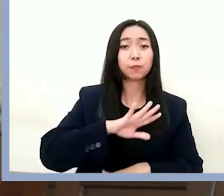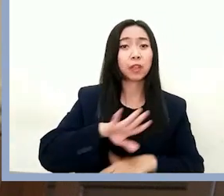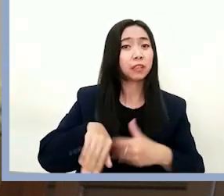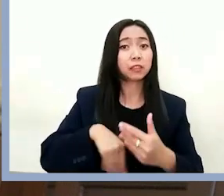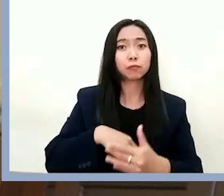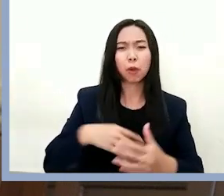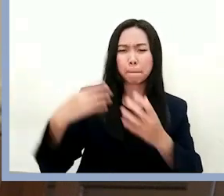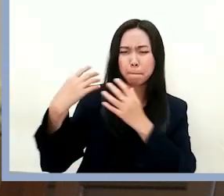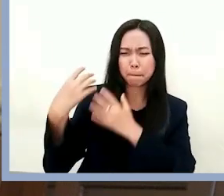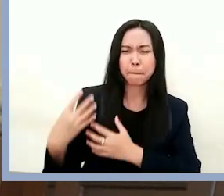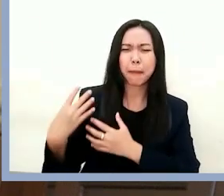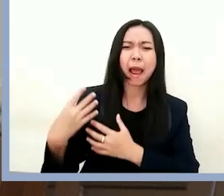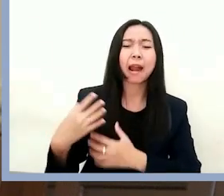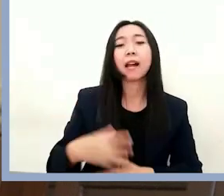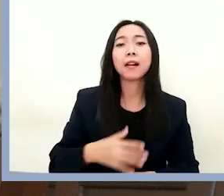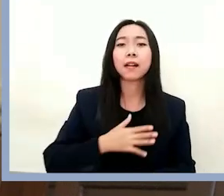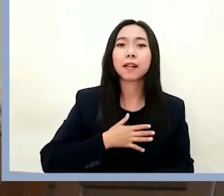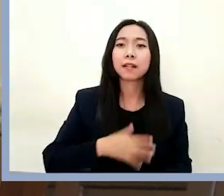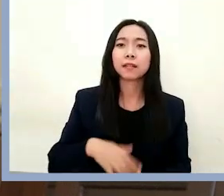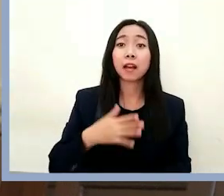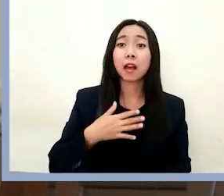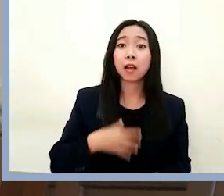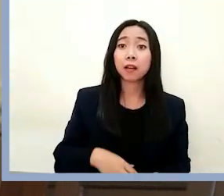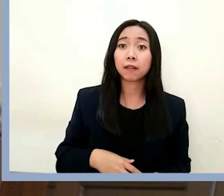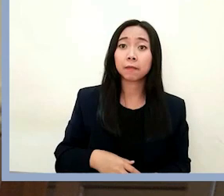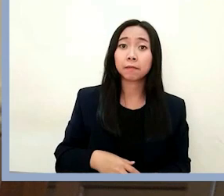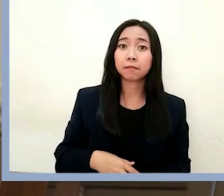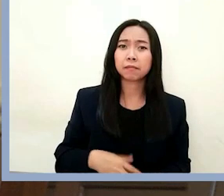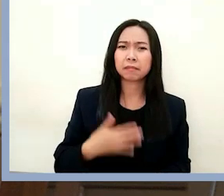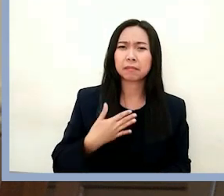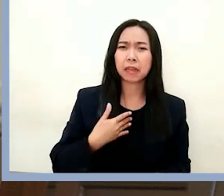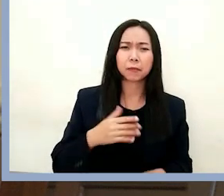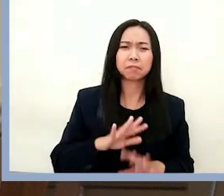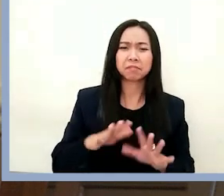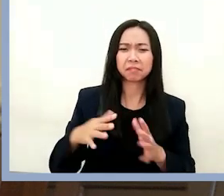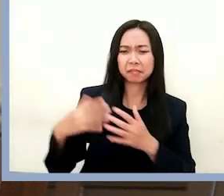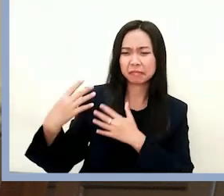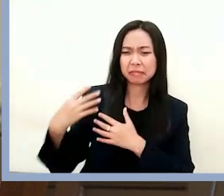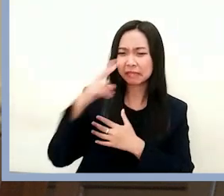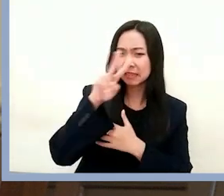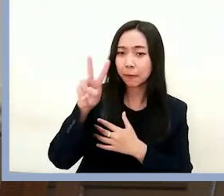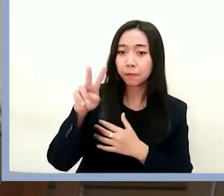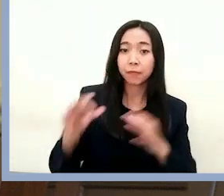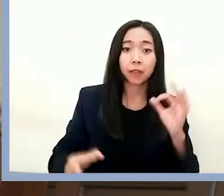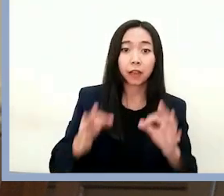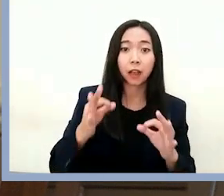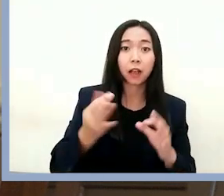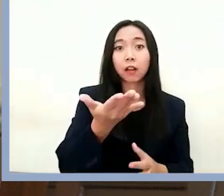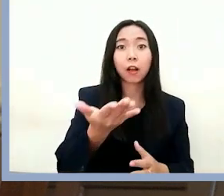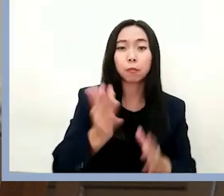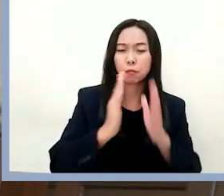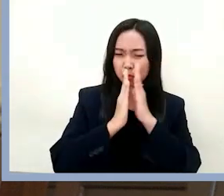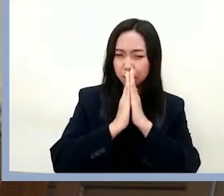beban bagiku Aku telah payah menanggungnya apabila kamu menadahkan tanganmu untuk berdoa